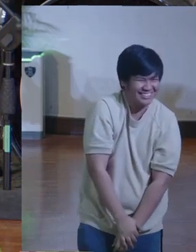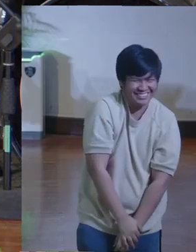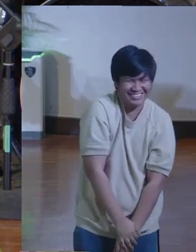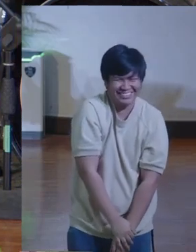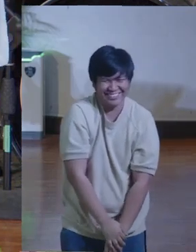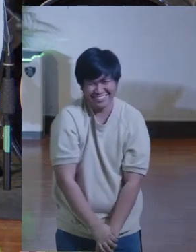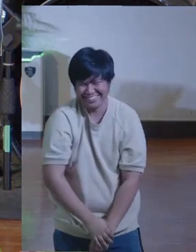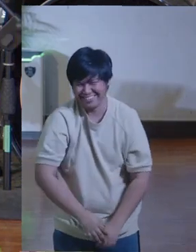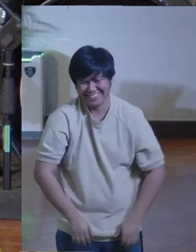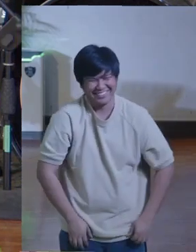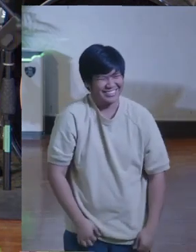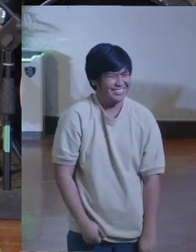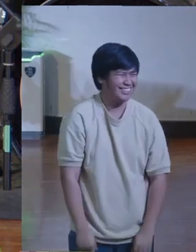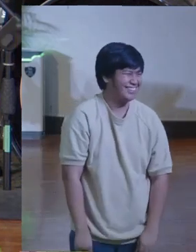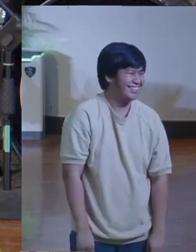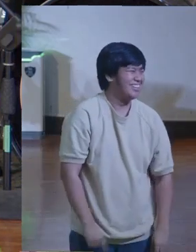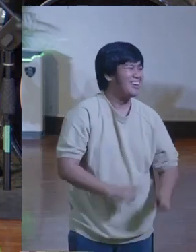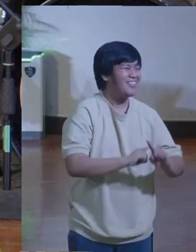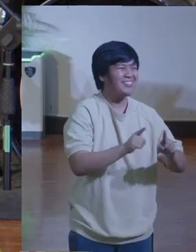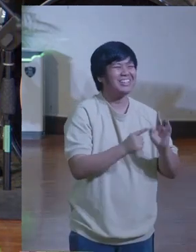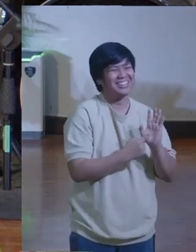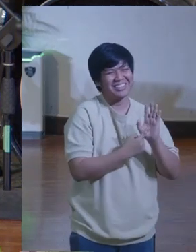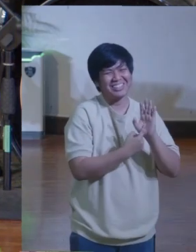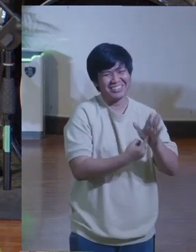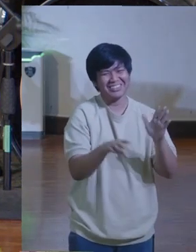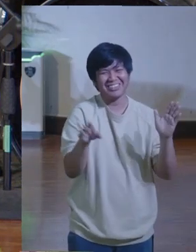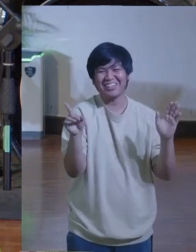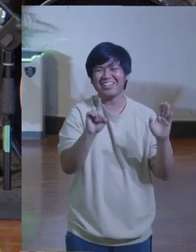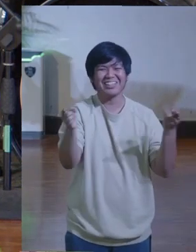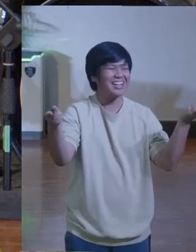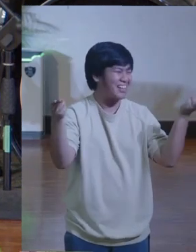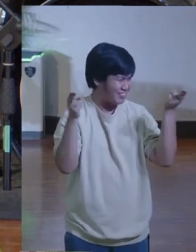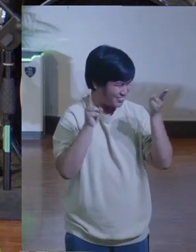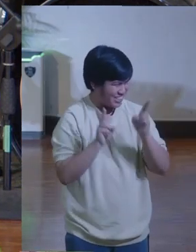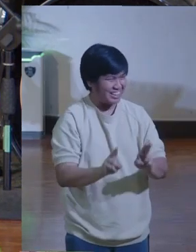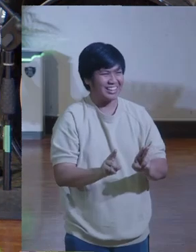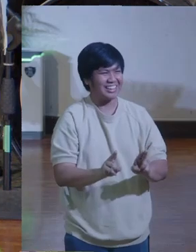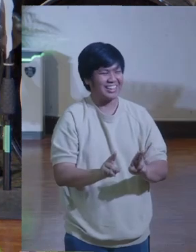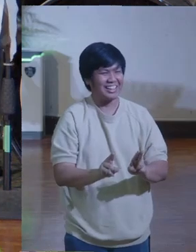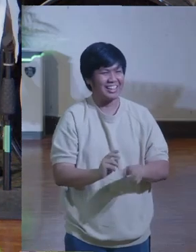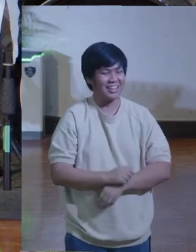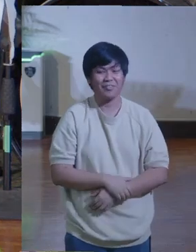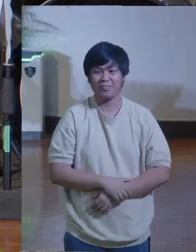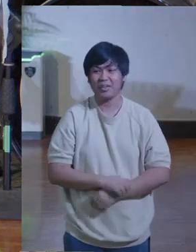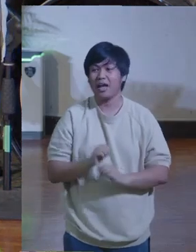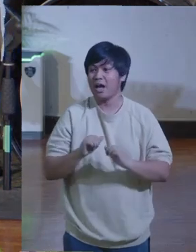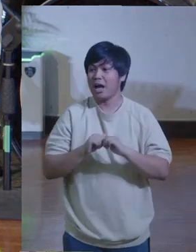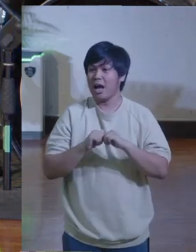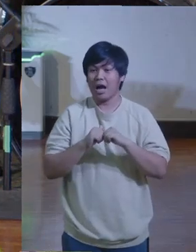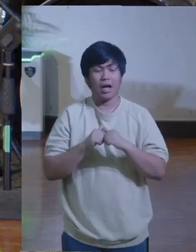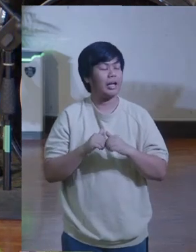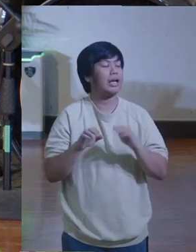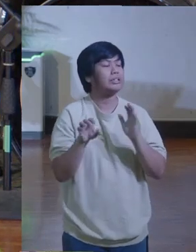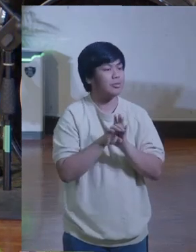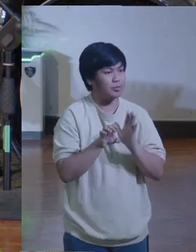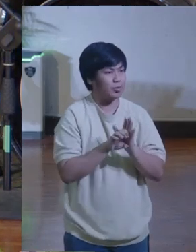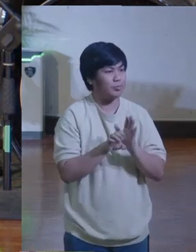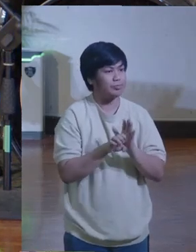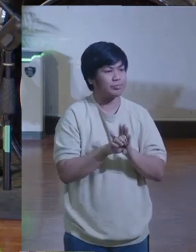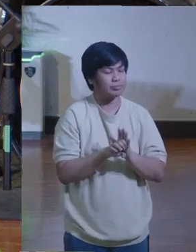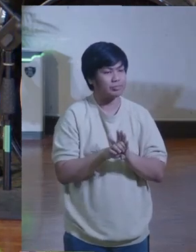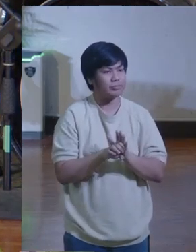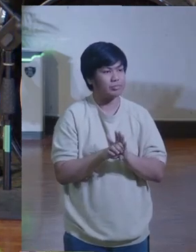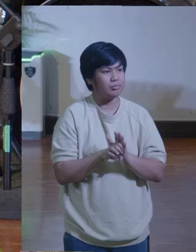Mga kapatid, yan po ay preview lang ng mangyayari sa atin. Paano yung anak ng widow